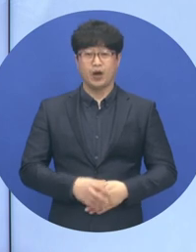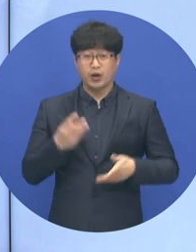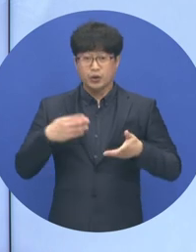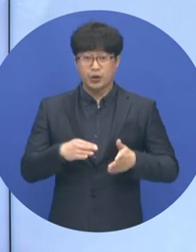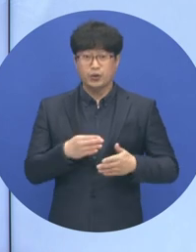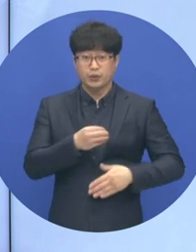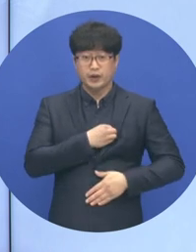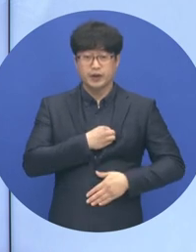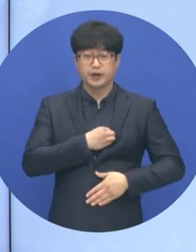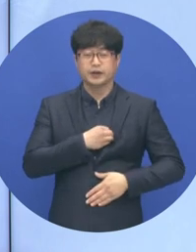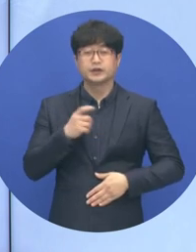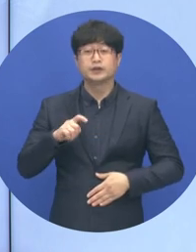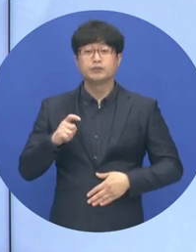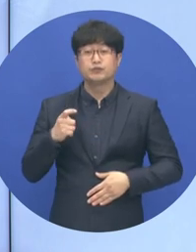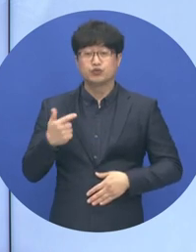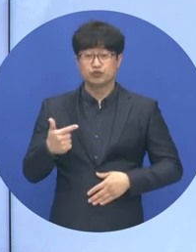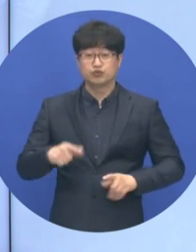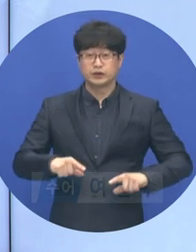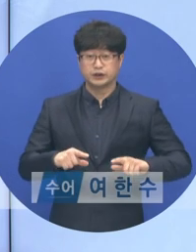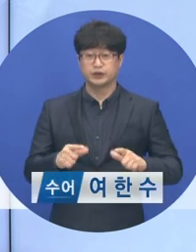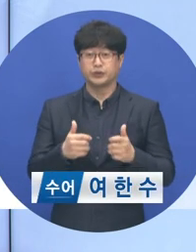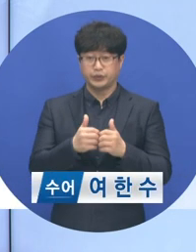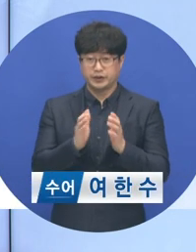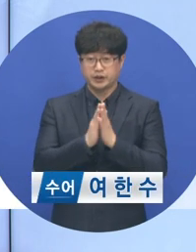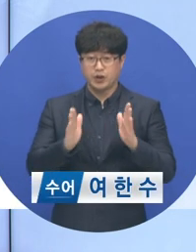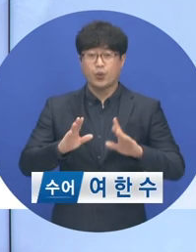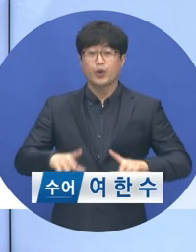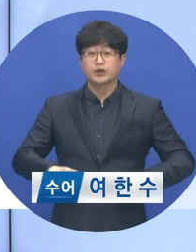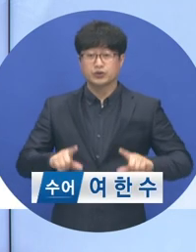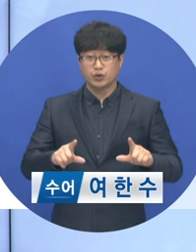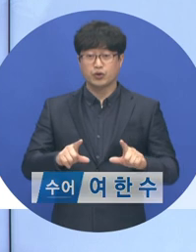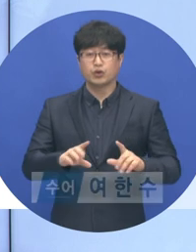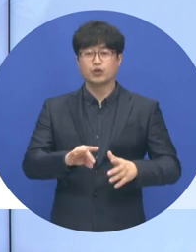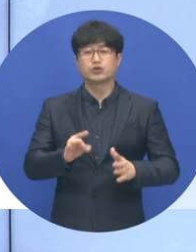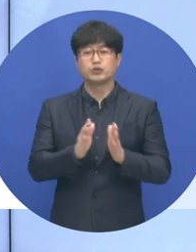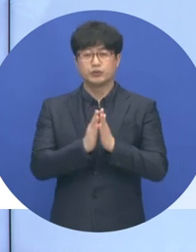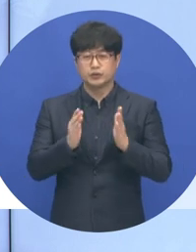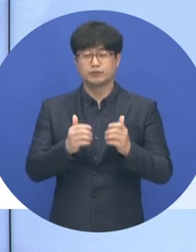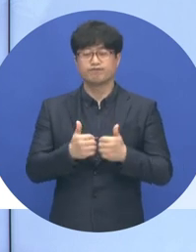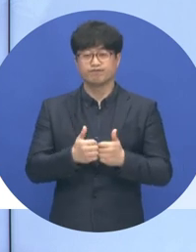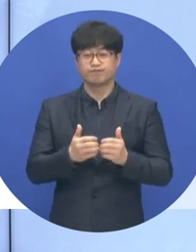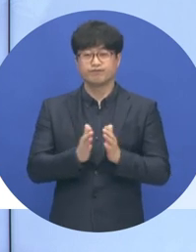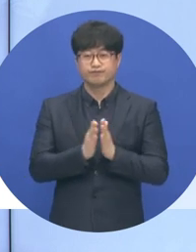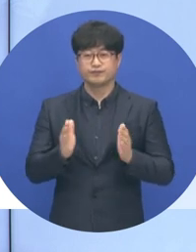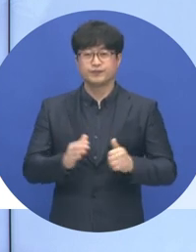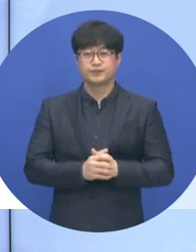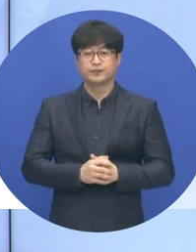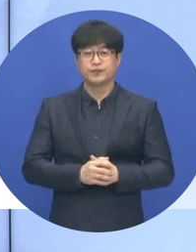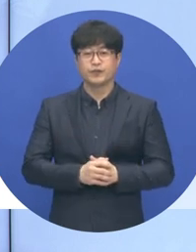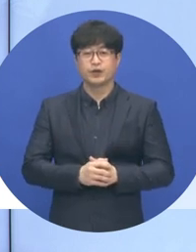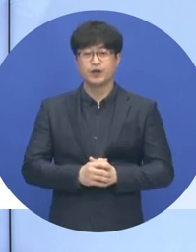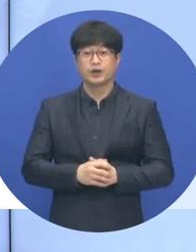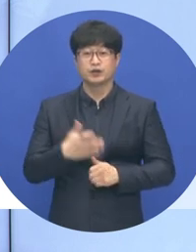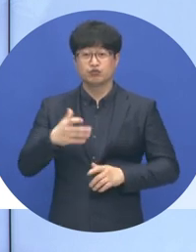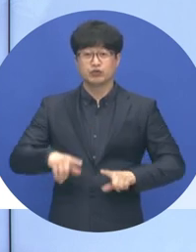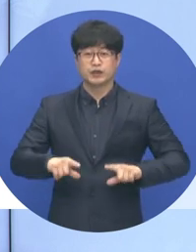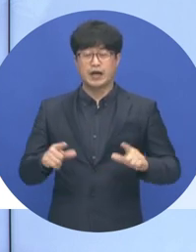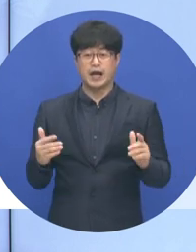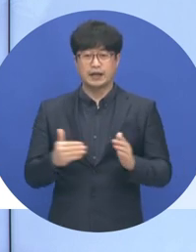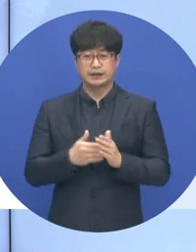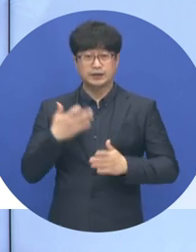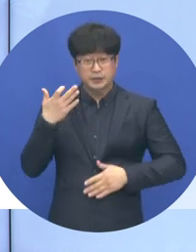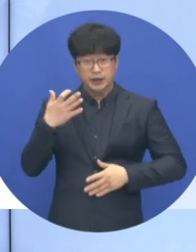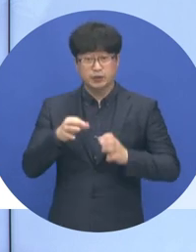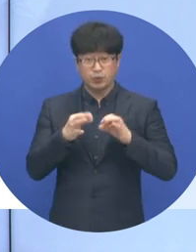경도 회가 16일 임시회 1차 보를 열고 올해 첫 의사 일정에 들어갔습니다 오늘 29일까지 14일간 연리